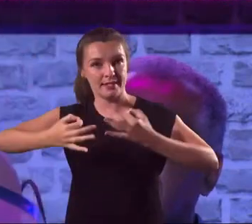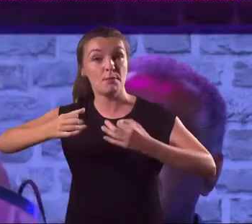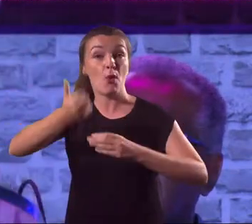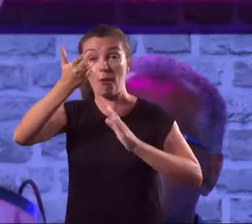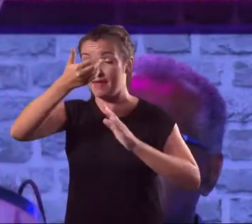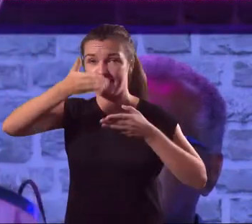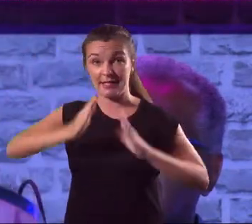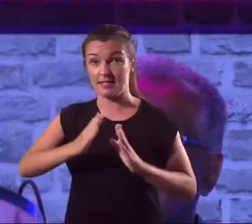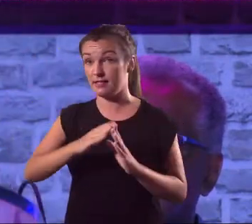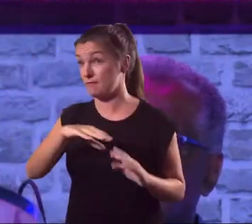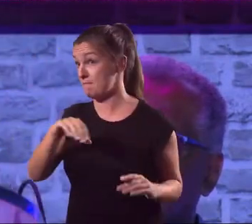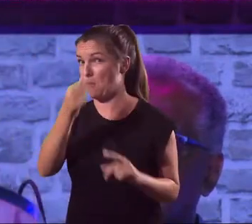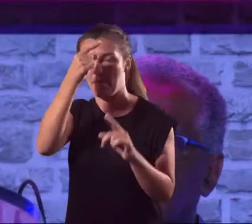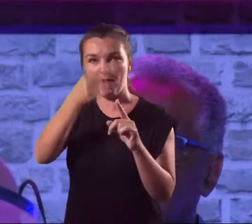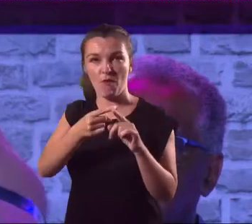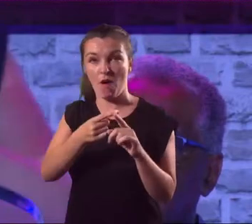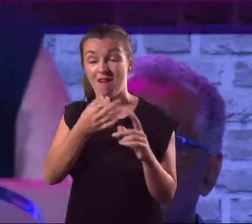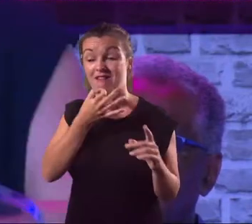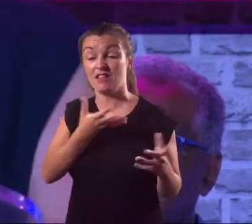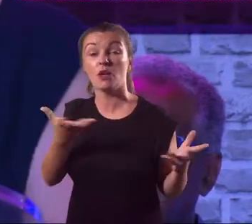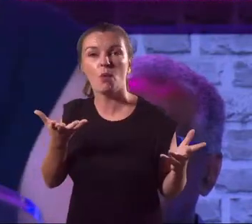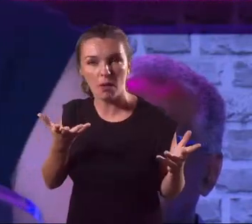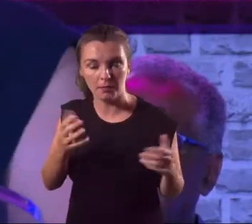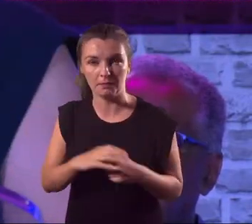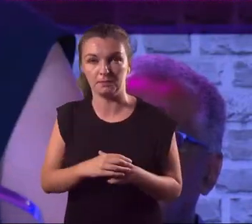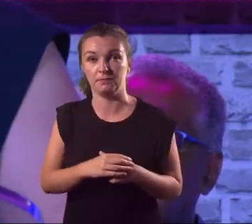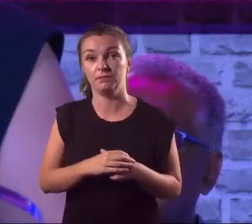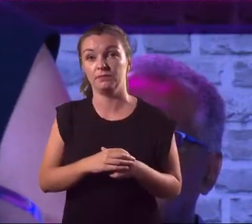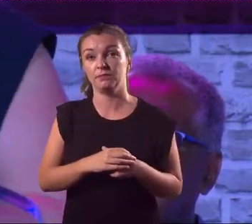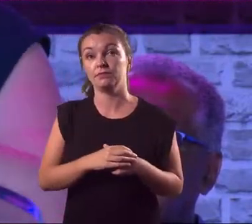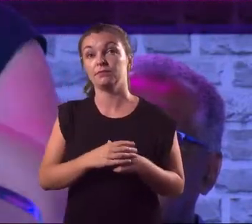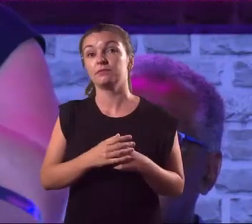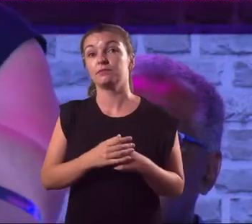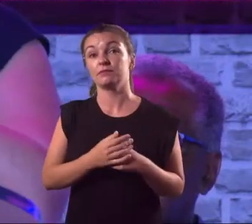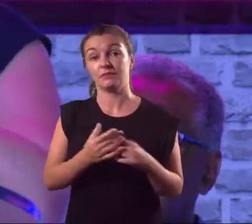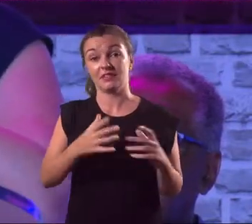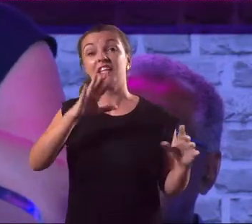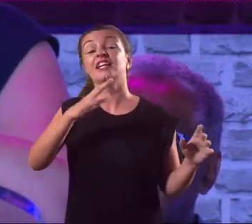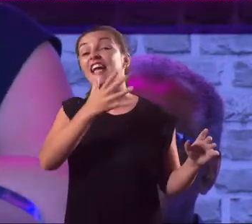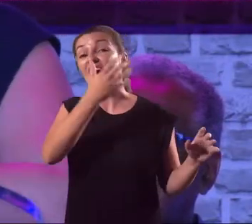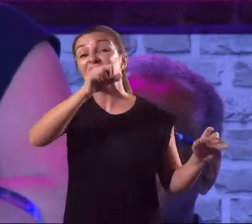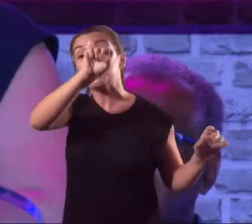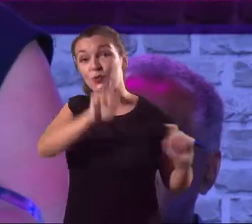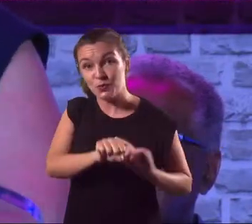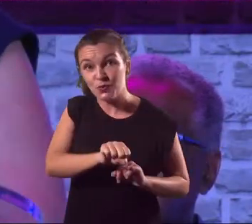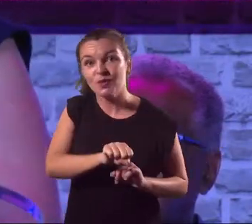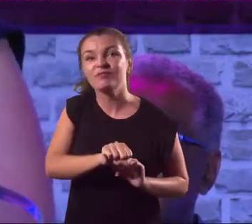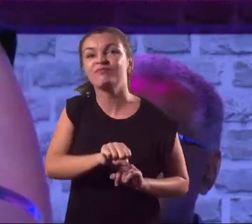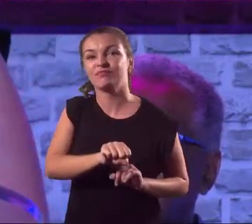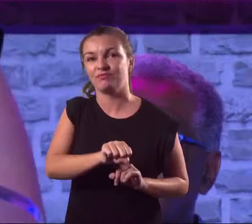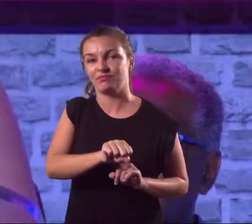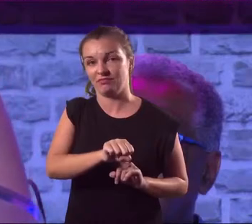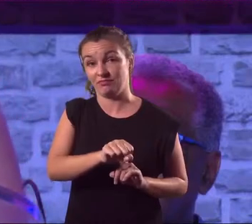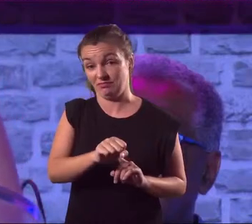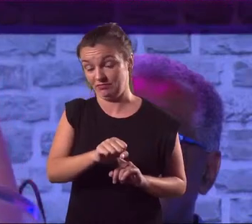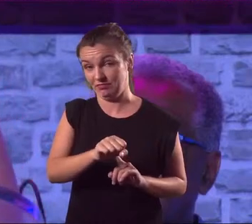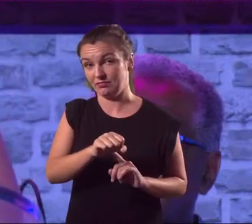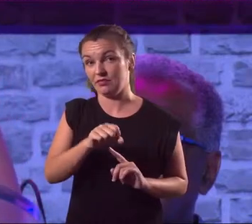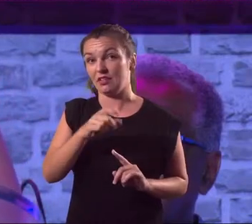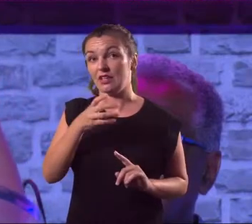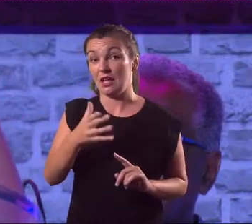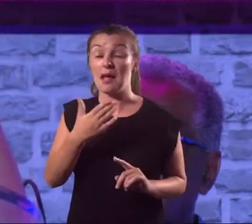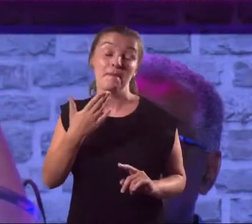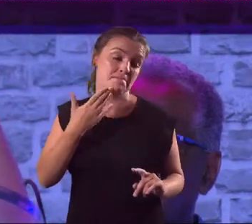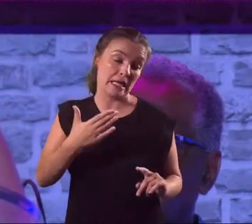était historique, celle de dire que, effectivement, grâce à l'Afrique du Sud, grâce à la saisine de l'Afrique du Sud, que